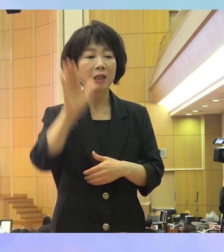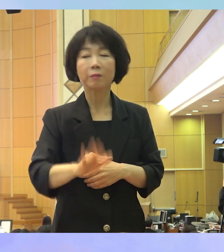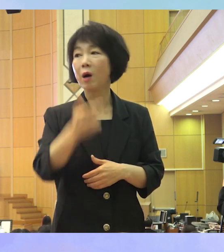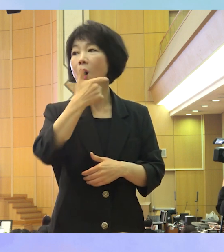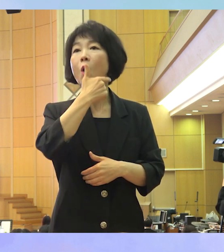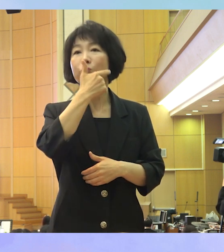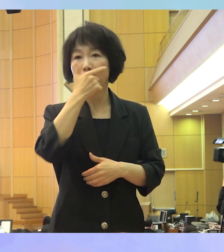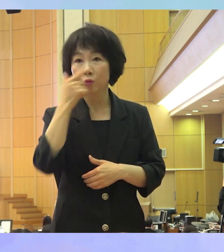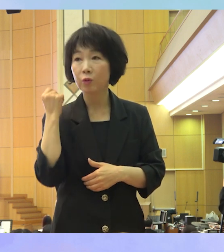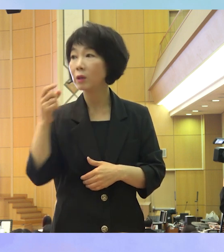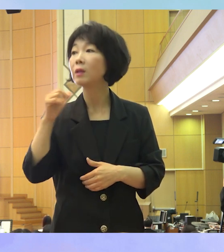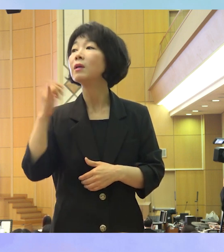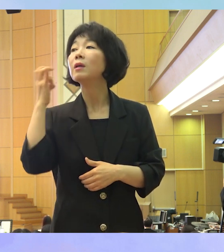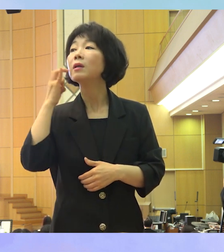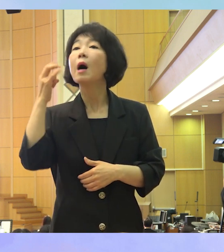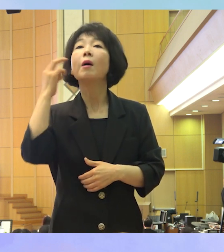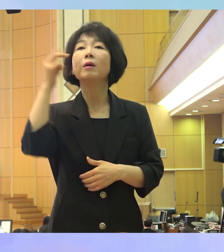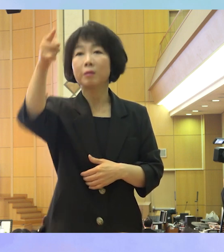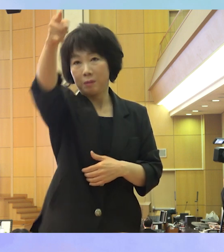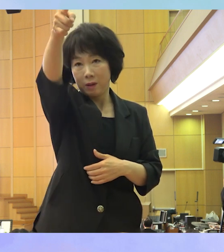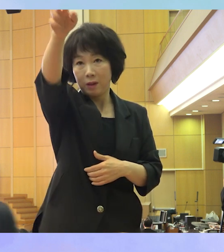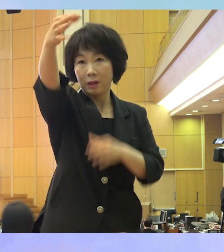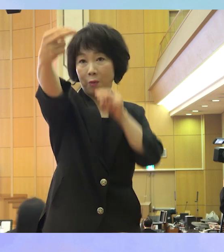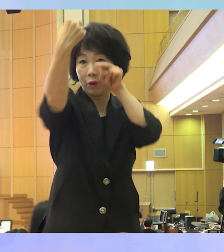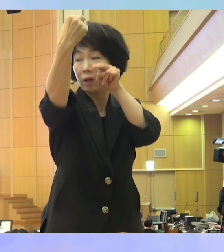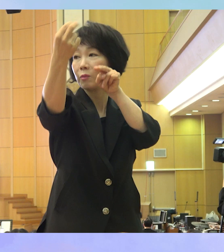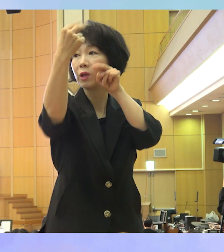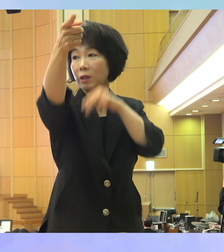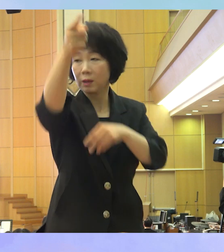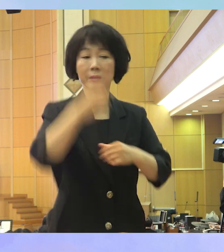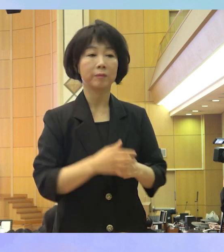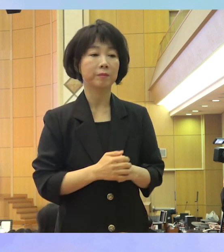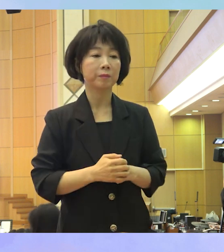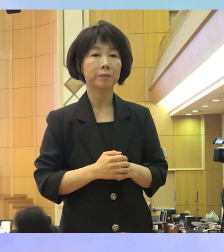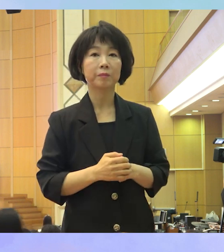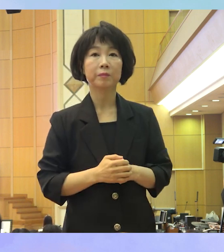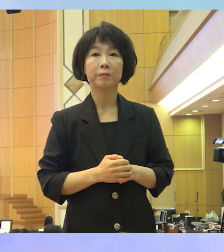부족하지 않게 하시며